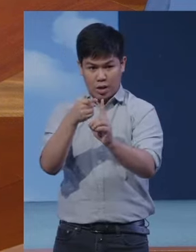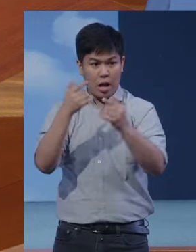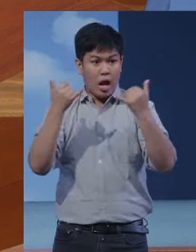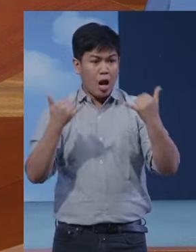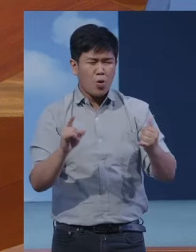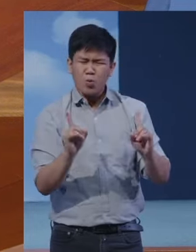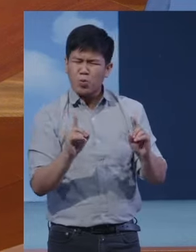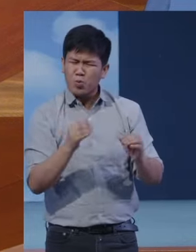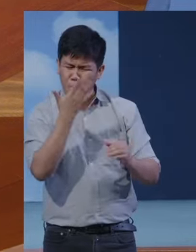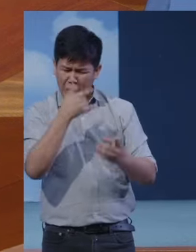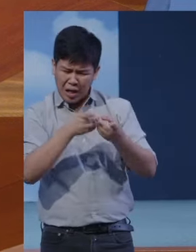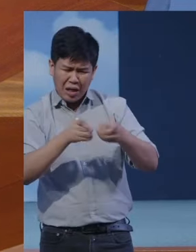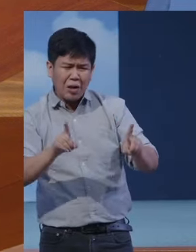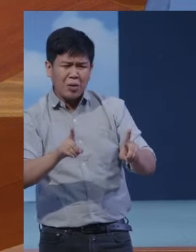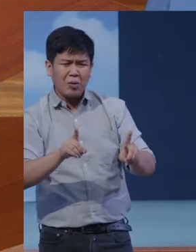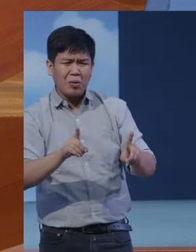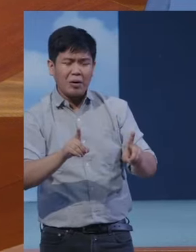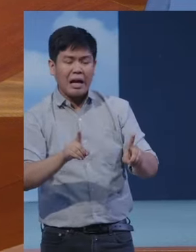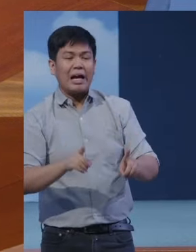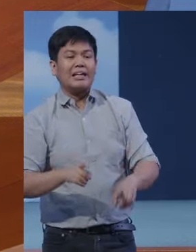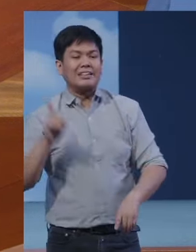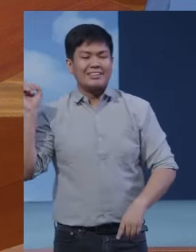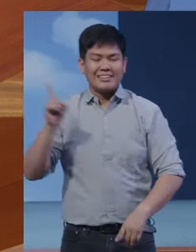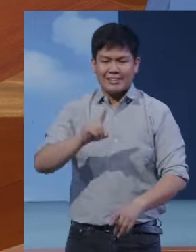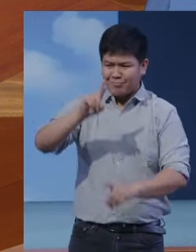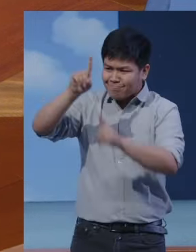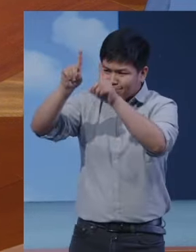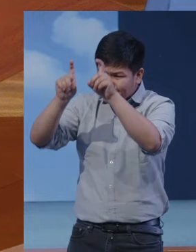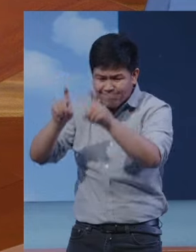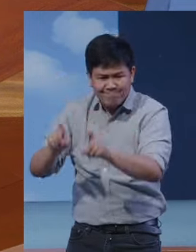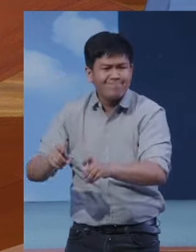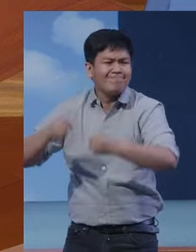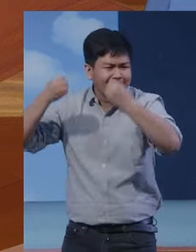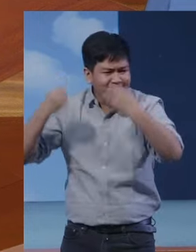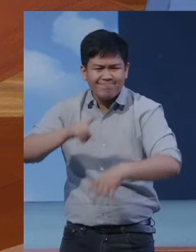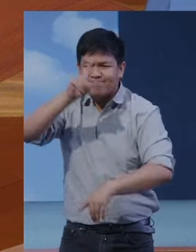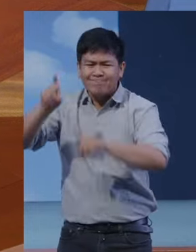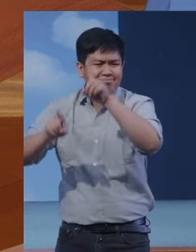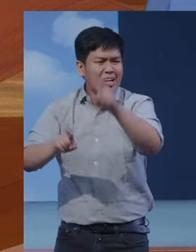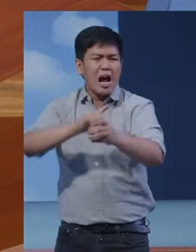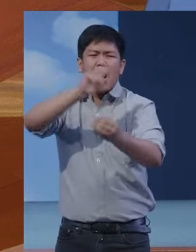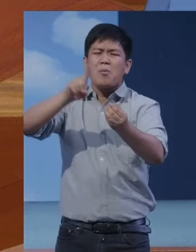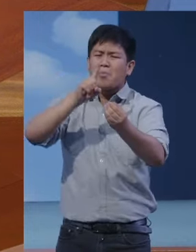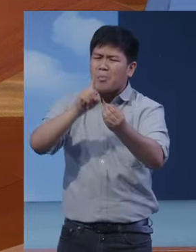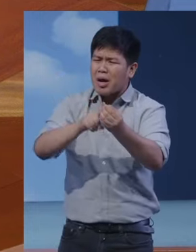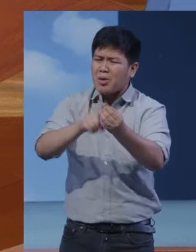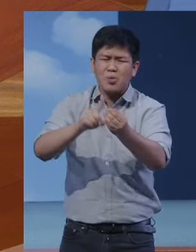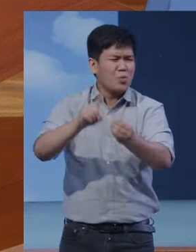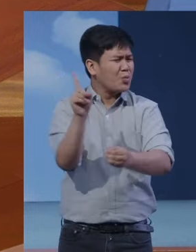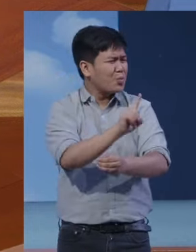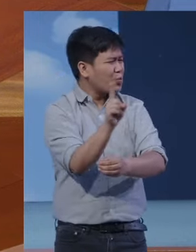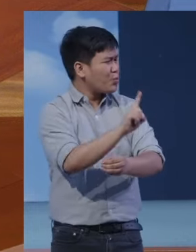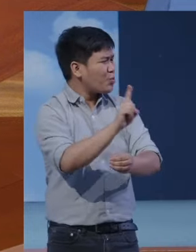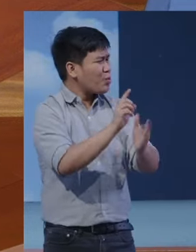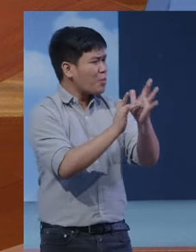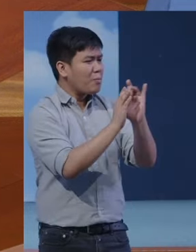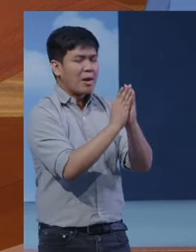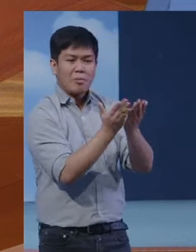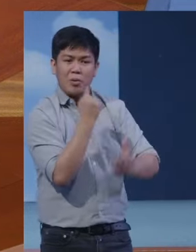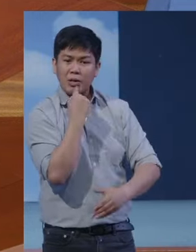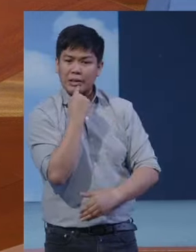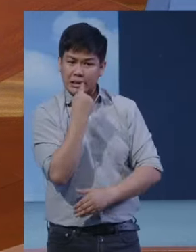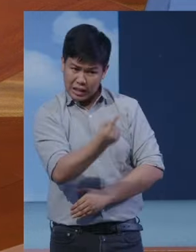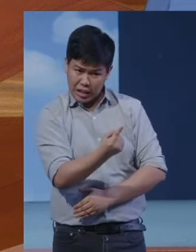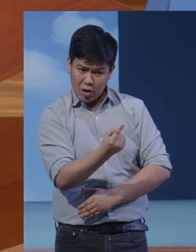ngayon ay isang pagsagot sa mga katanungan ninyo tungkol sa ano ba ang mga biblikal